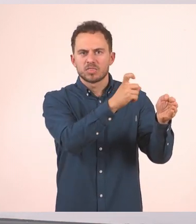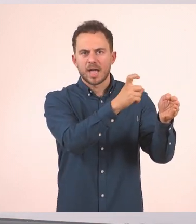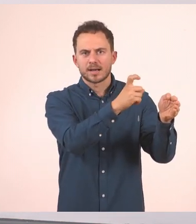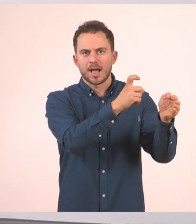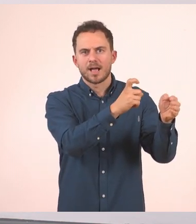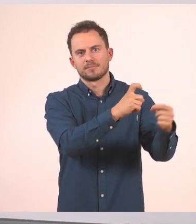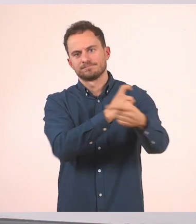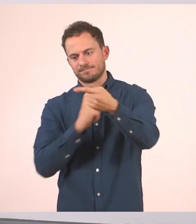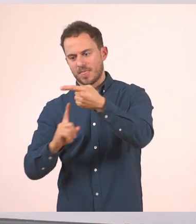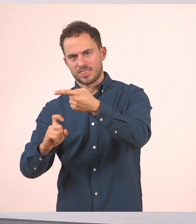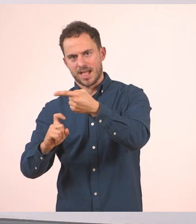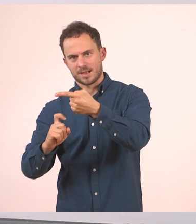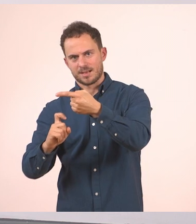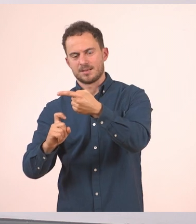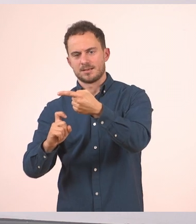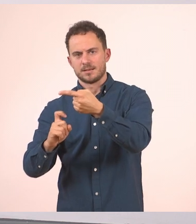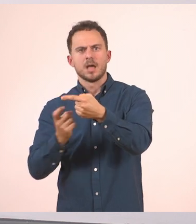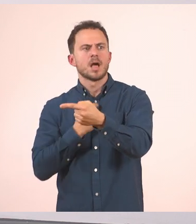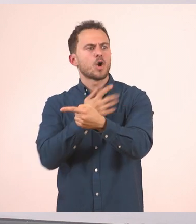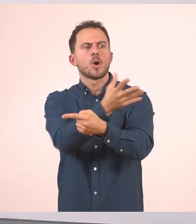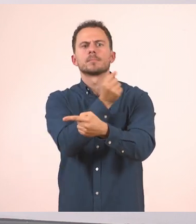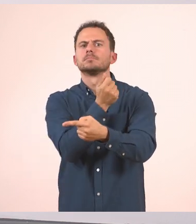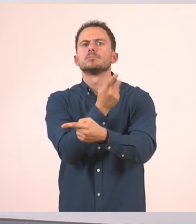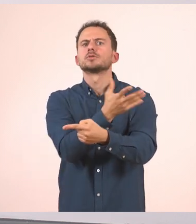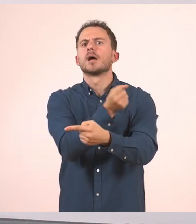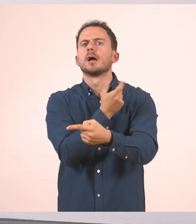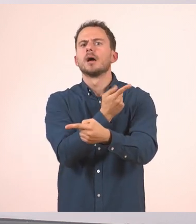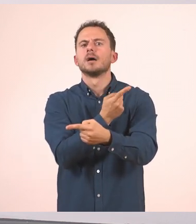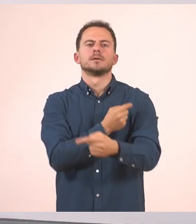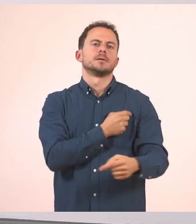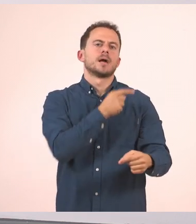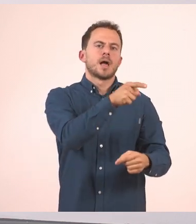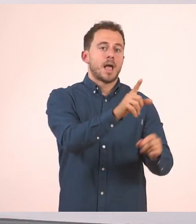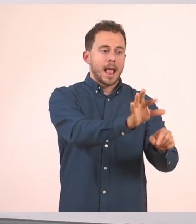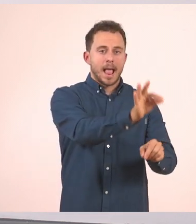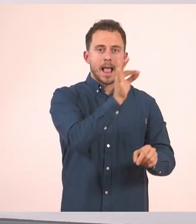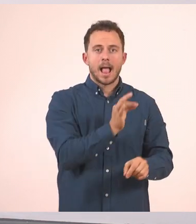Και πόσα καλαμάκια επέλεξα να πάρω εγώ? 1. 1 χρειαζόμουν.